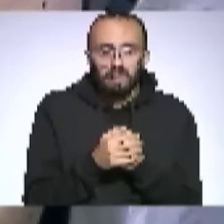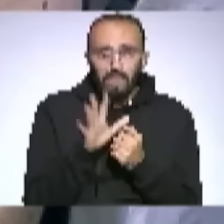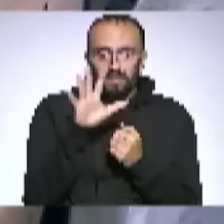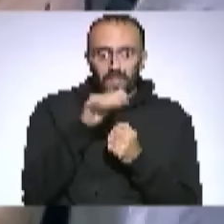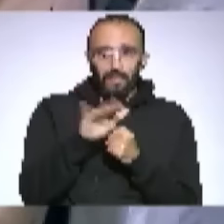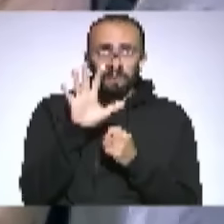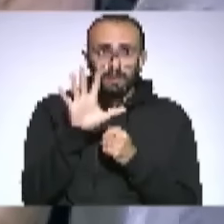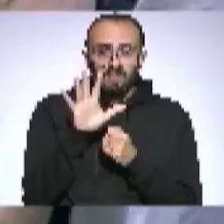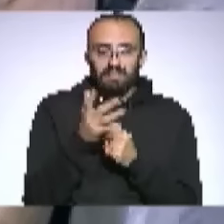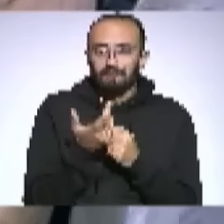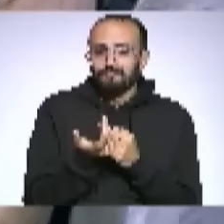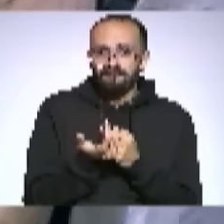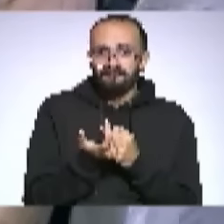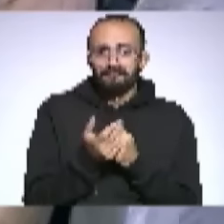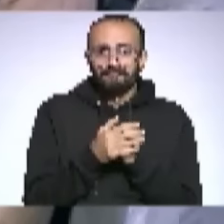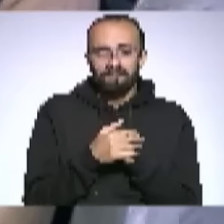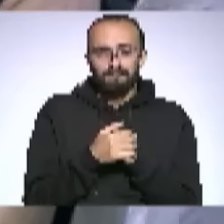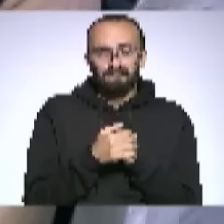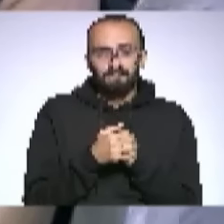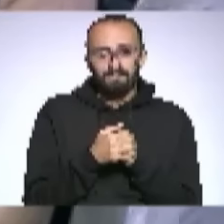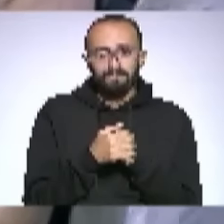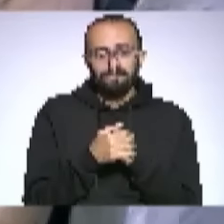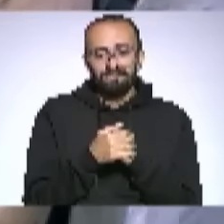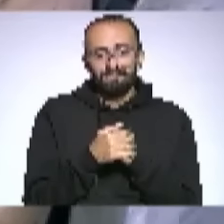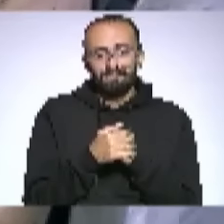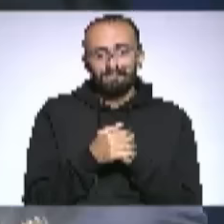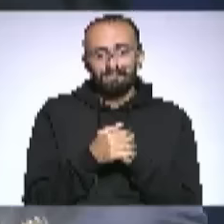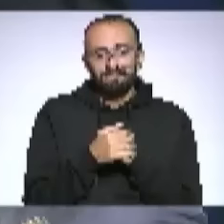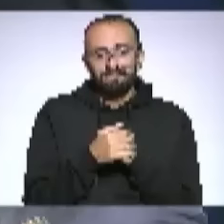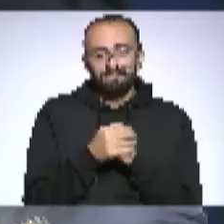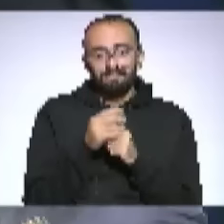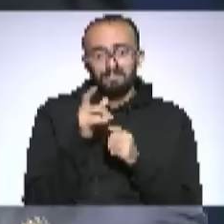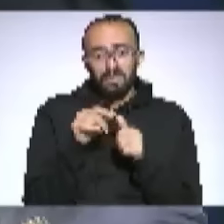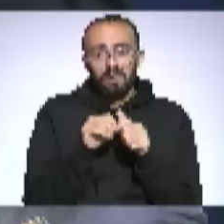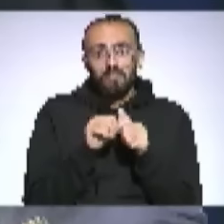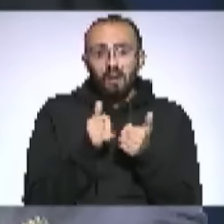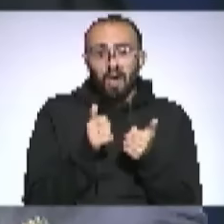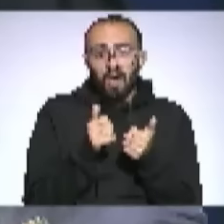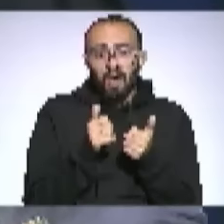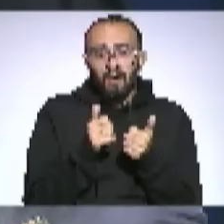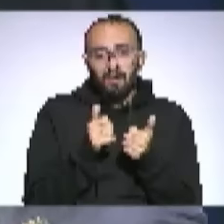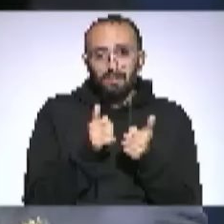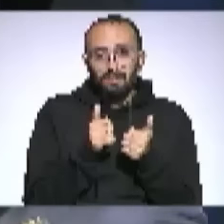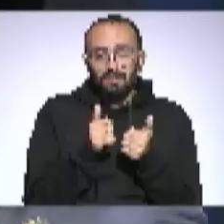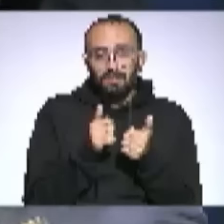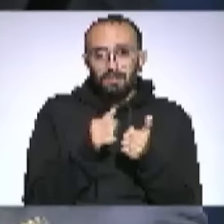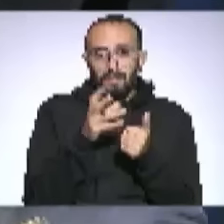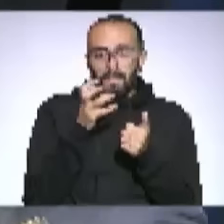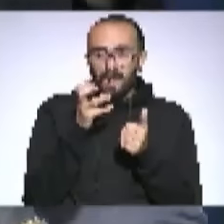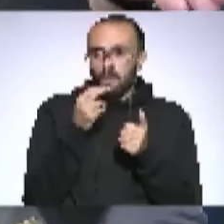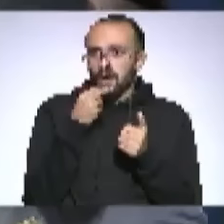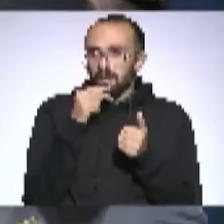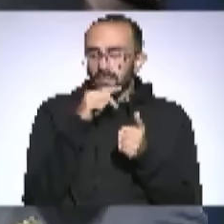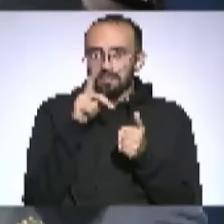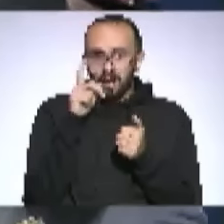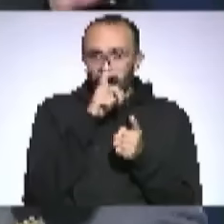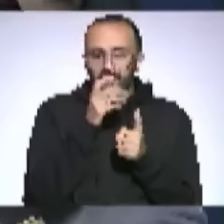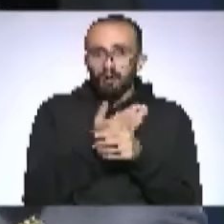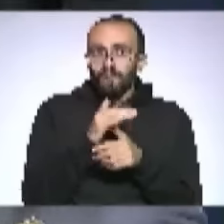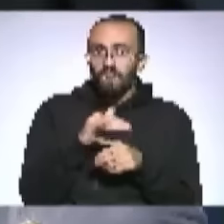اطفال هو مش قادر يسيب عياله اه طبعا وانا طلاق يعني انا بقول بقى هنا الزوج حضح والزوج هتضحي من اجل